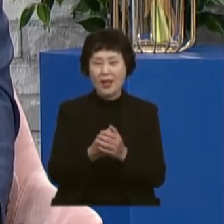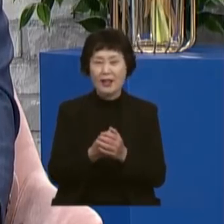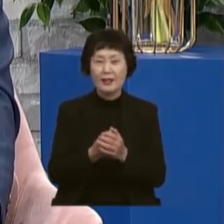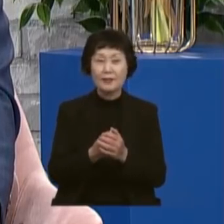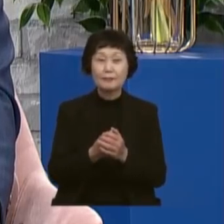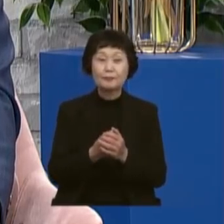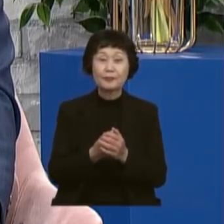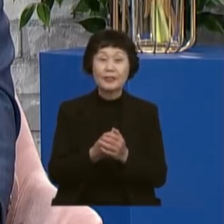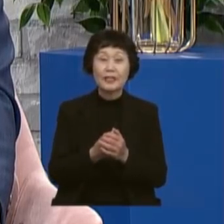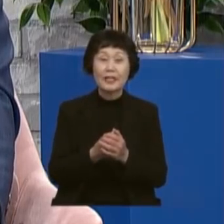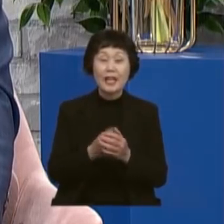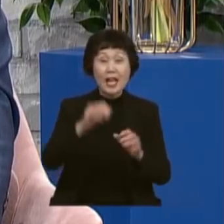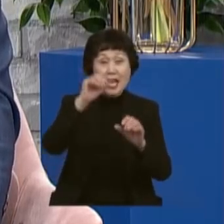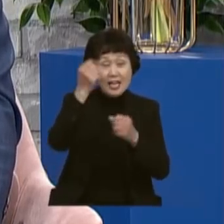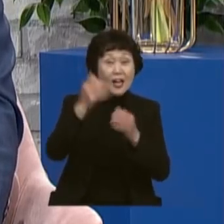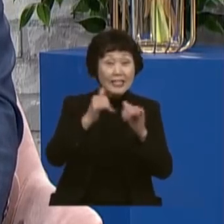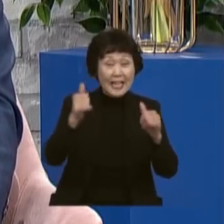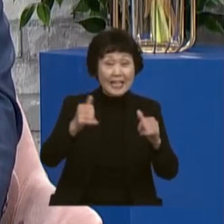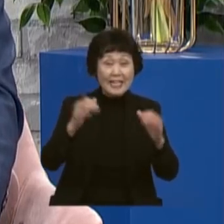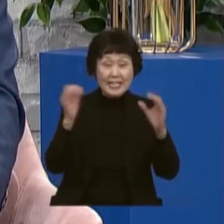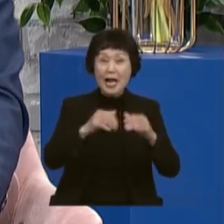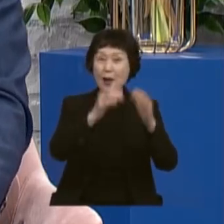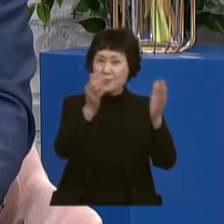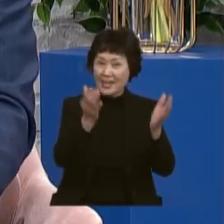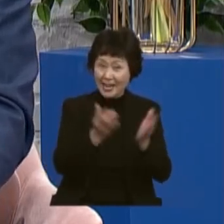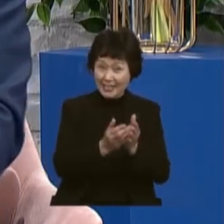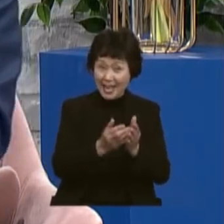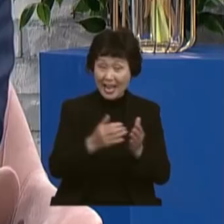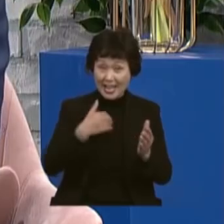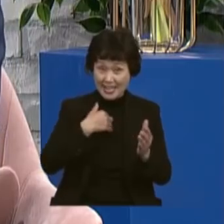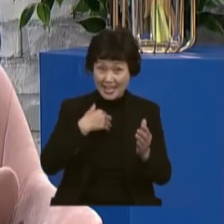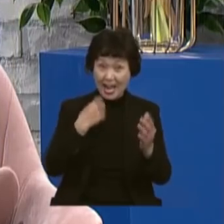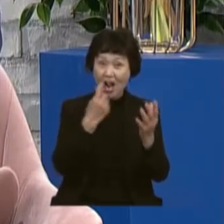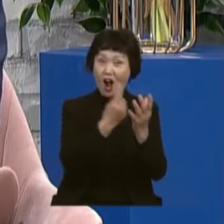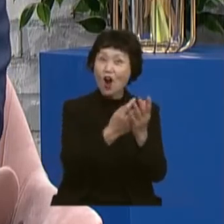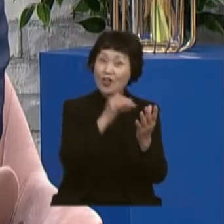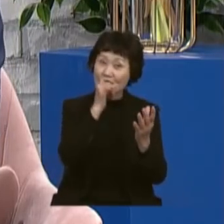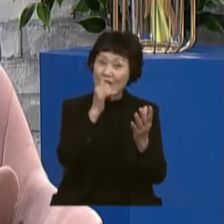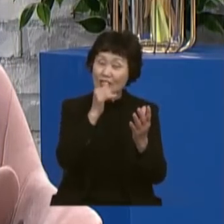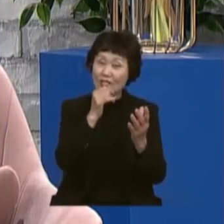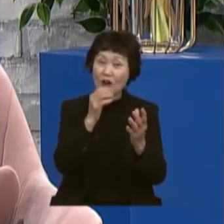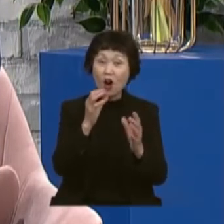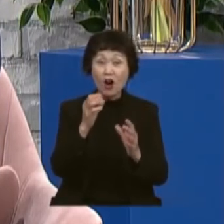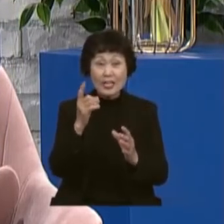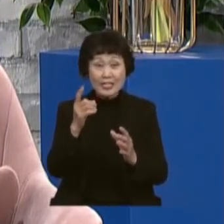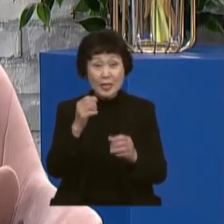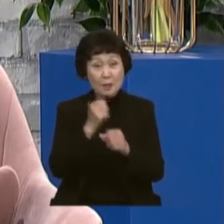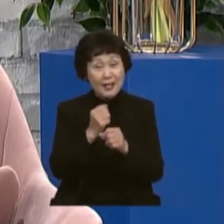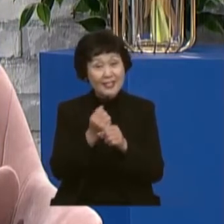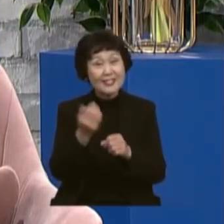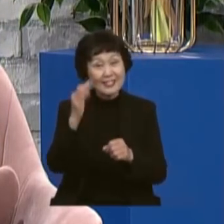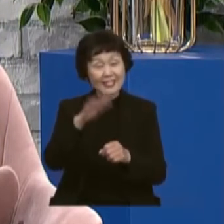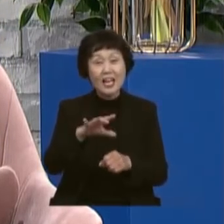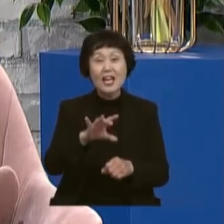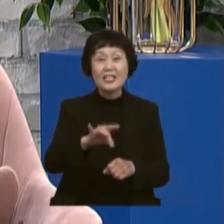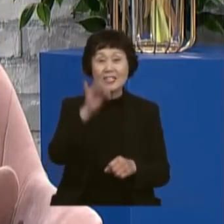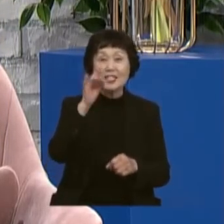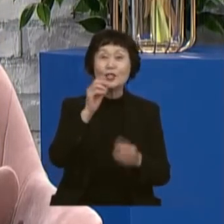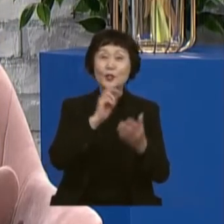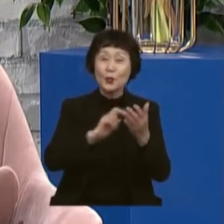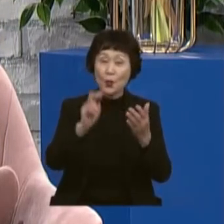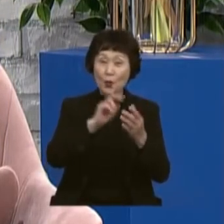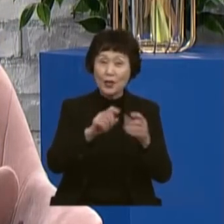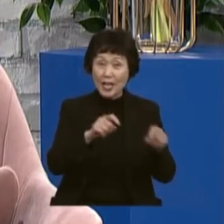아냐면 연예인 합창단이라고 저희가 하고 있는데 앨범을 만들었는데 첫 곡의 그 녹음이